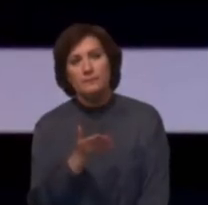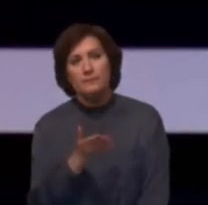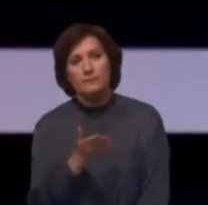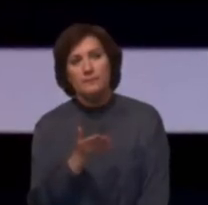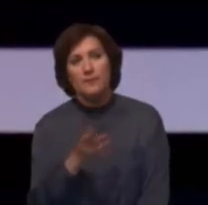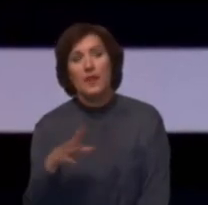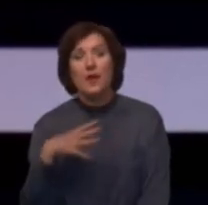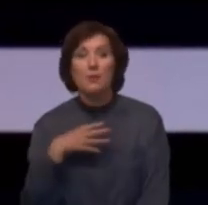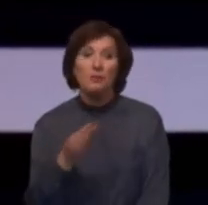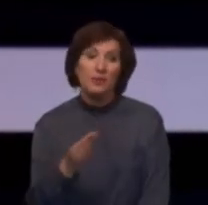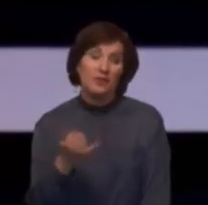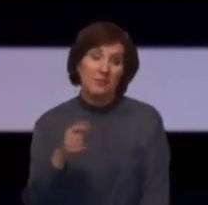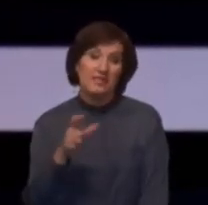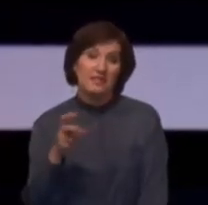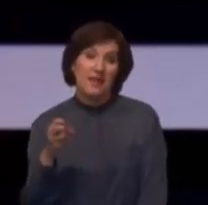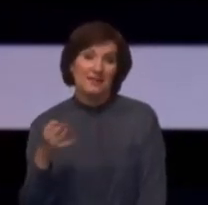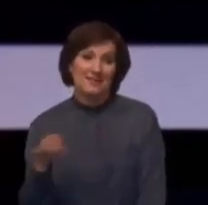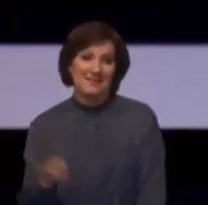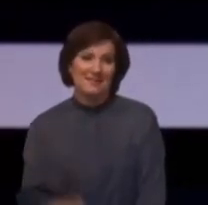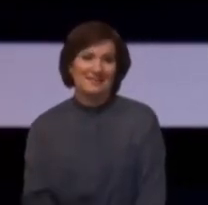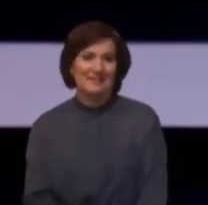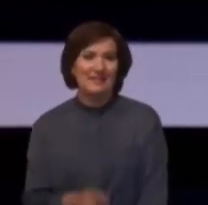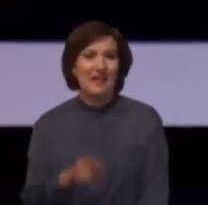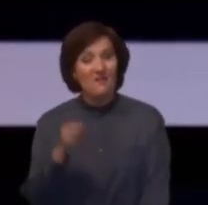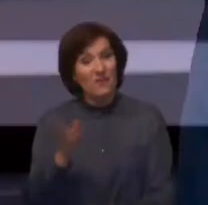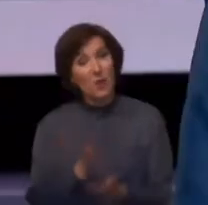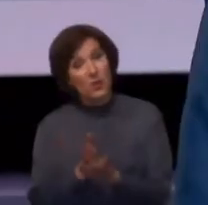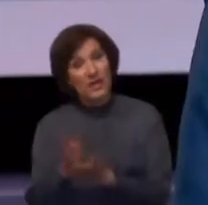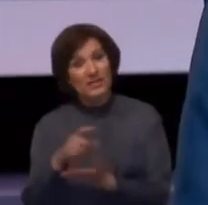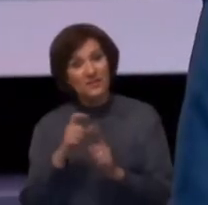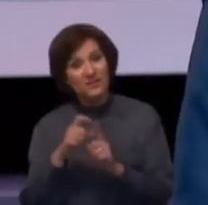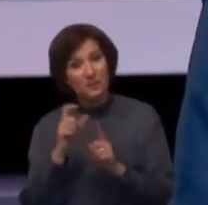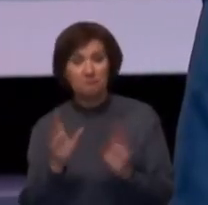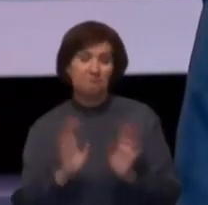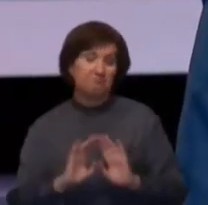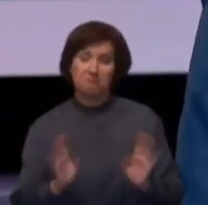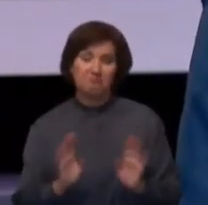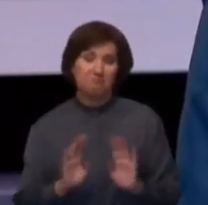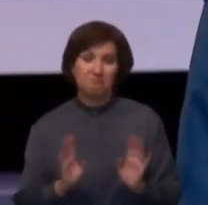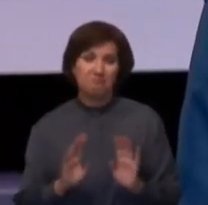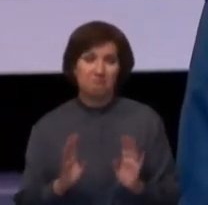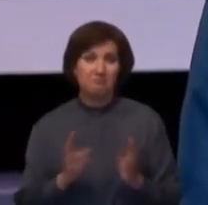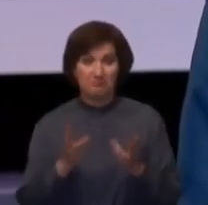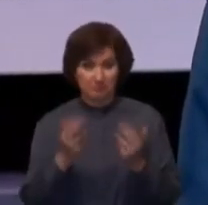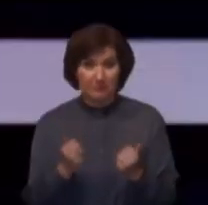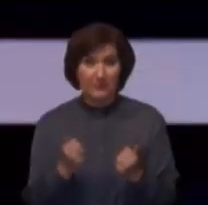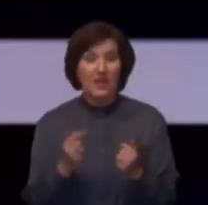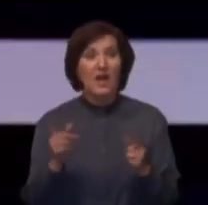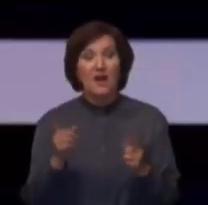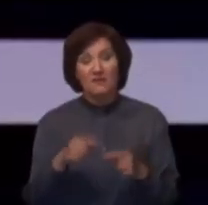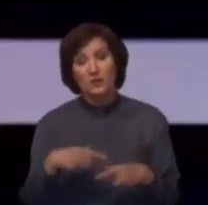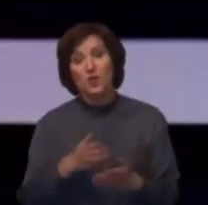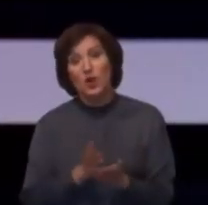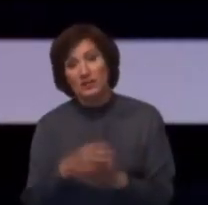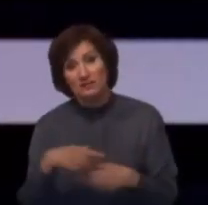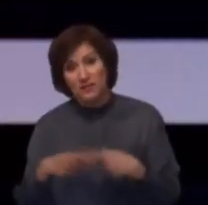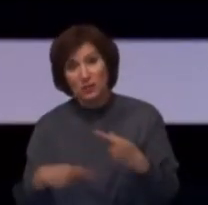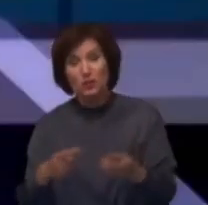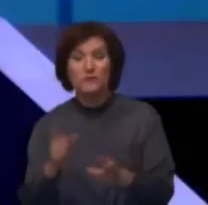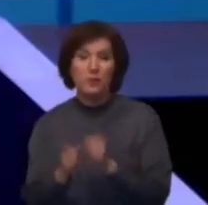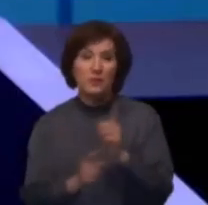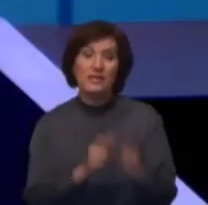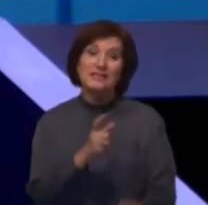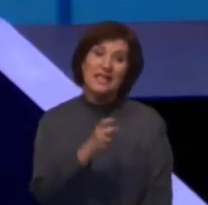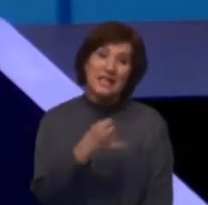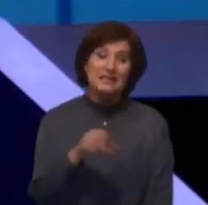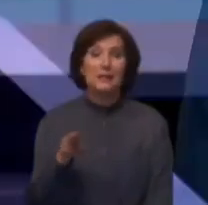Гранатуров. Був Порошенко, тепер Зеленський. Тобто ви ухиляєтесь від відповіді? Ні. Ну так. Все тече, все міняється. Зеленський чи